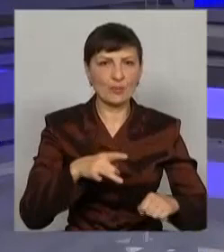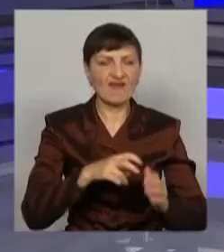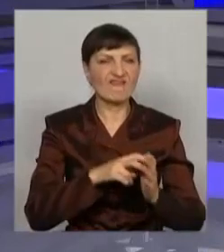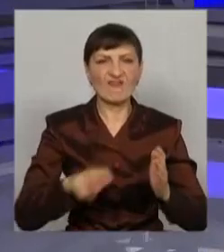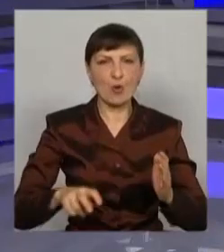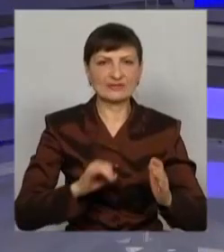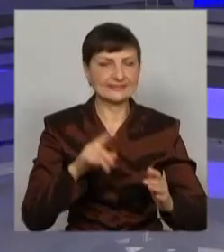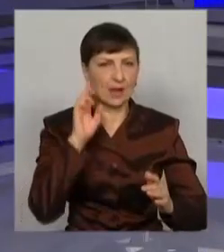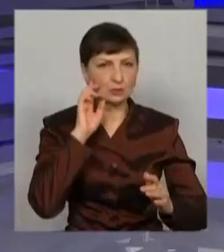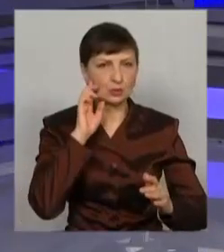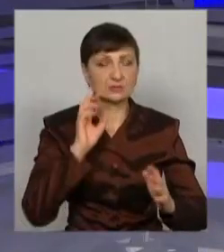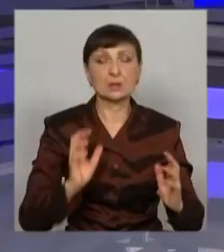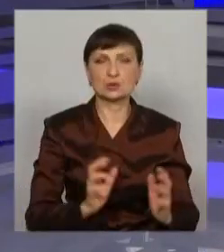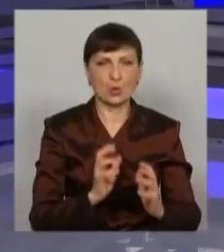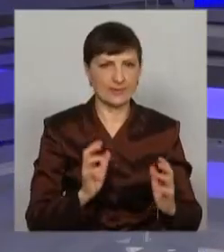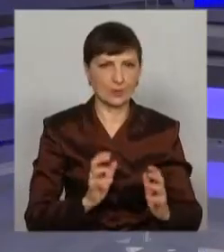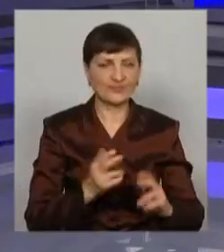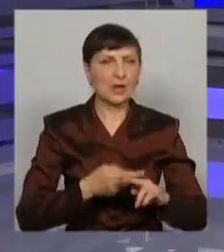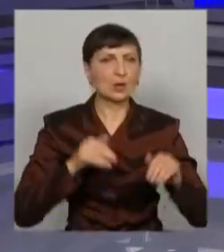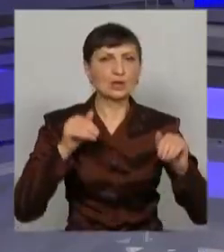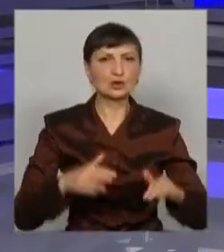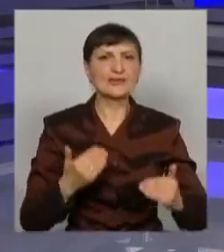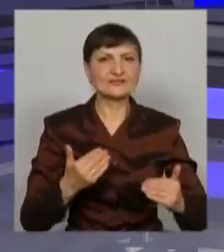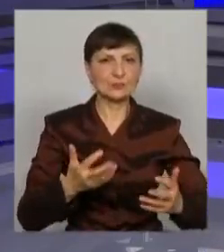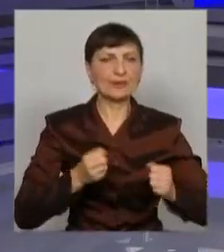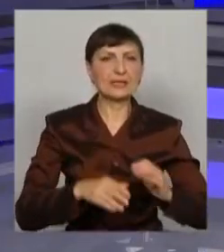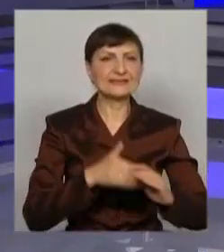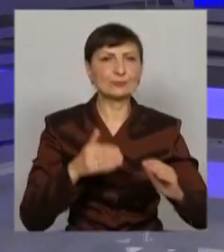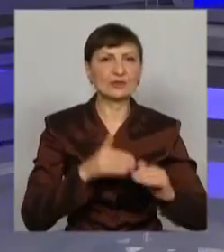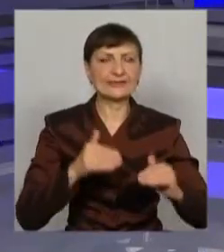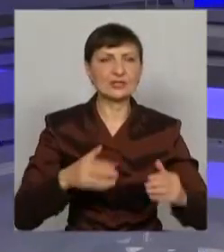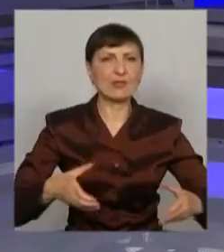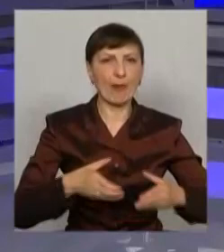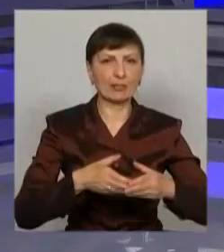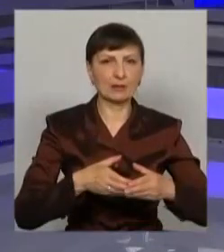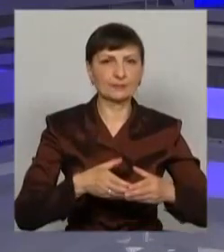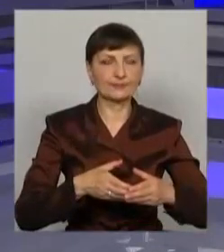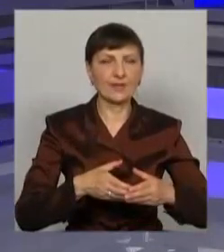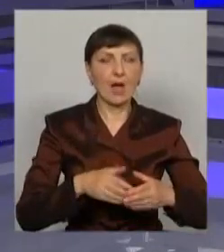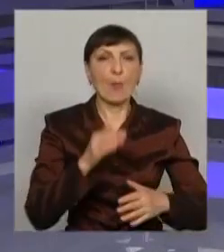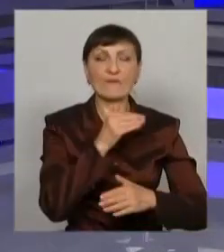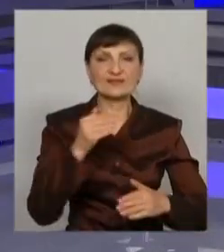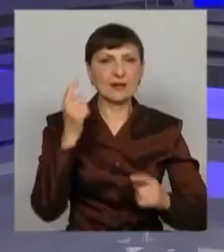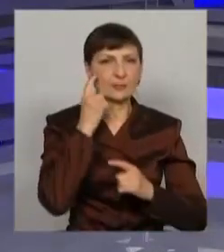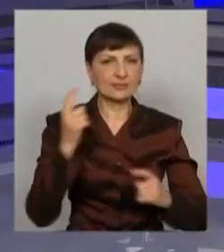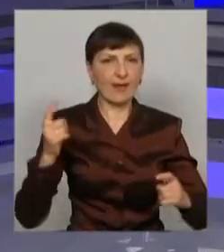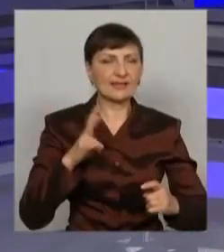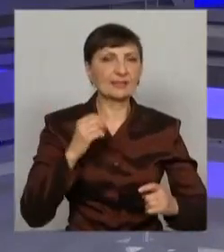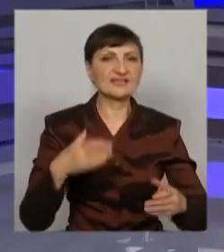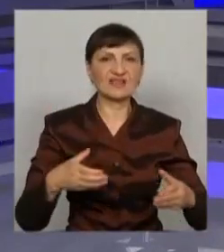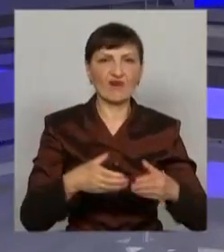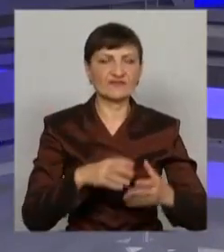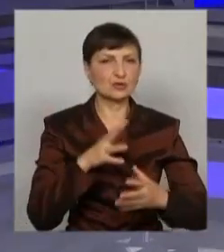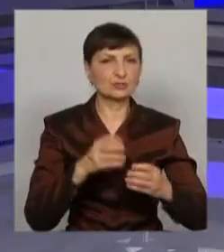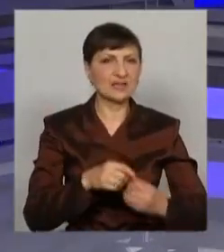состава государства сохранено. Такое решение сегодня приняли депутаты Нижней Палаты. Между тем, по официальным данным Нацгвардии, в